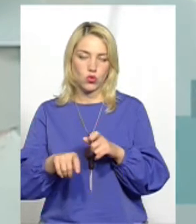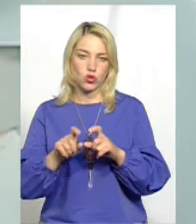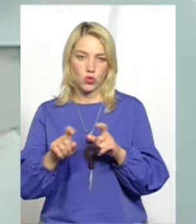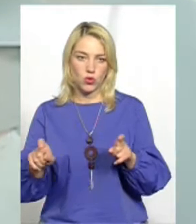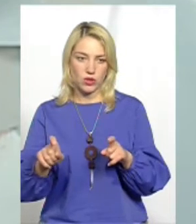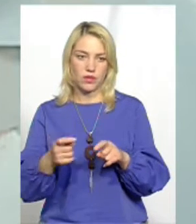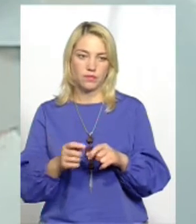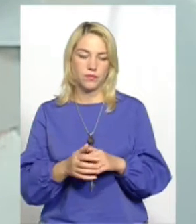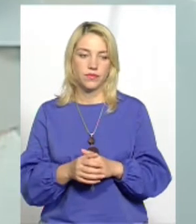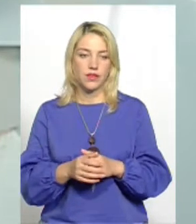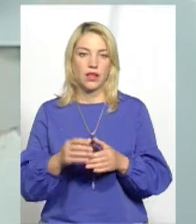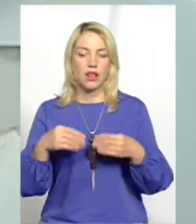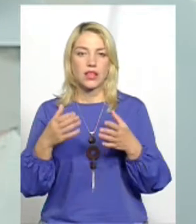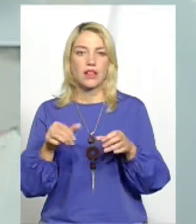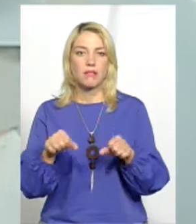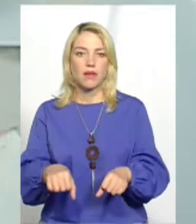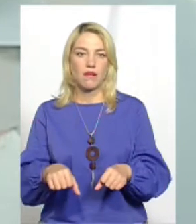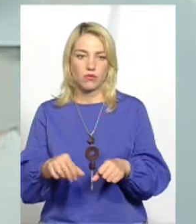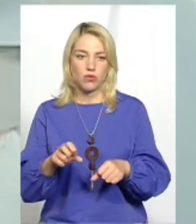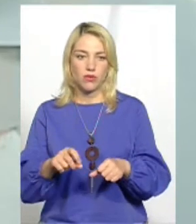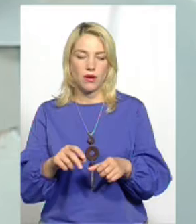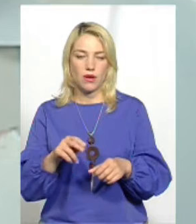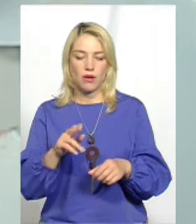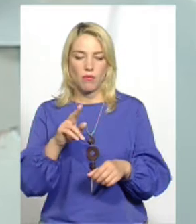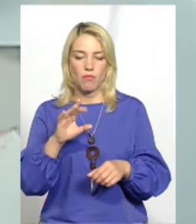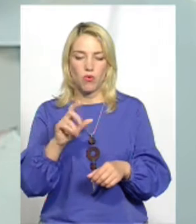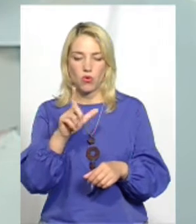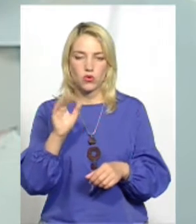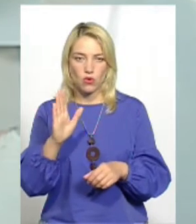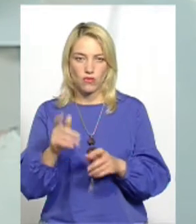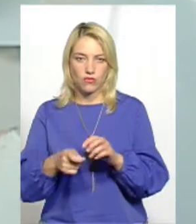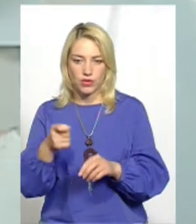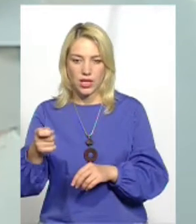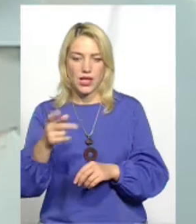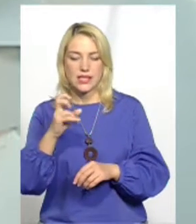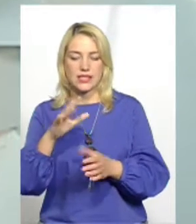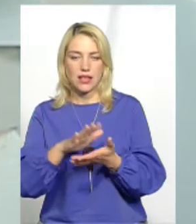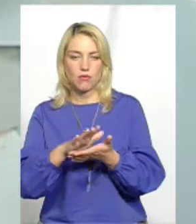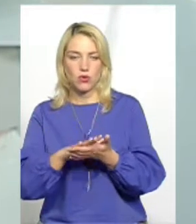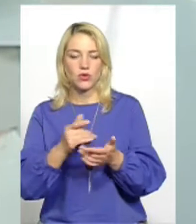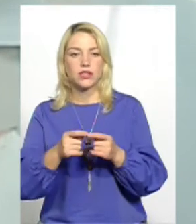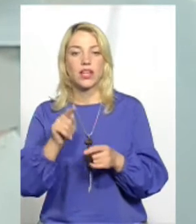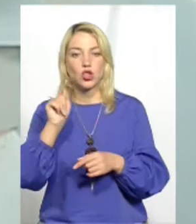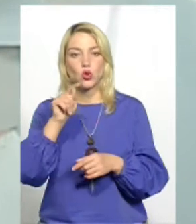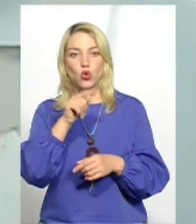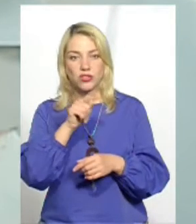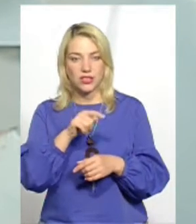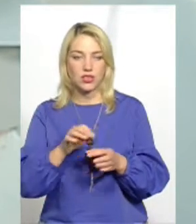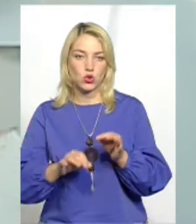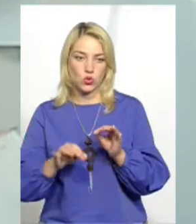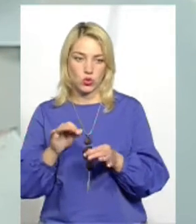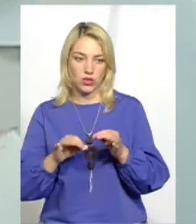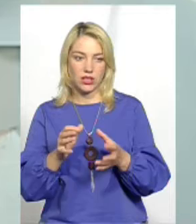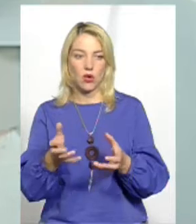от екологічним органам, дали право позовів за забруднення. І саме тоді от